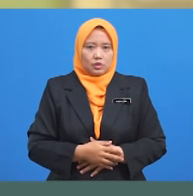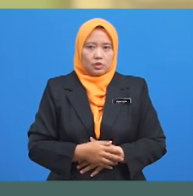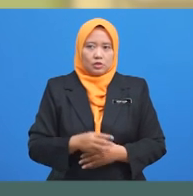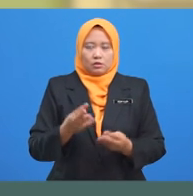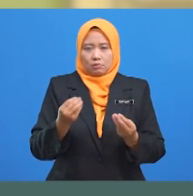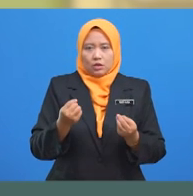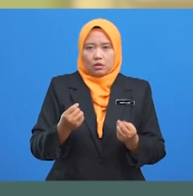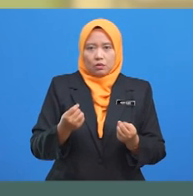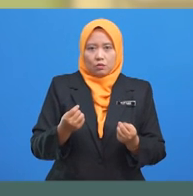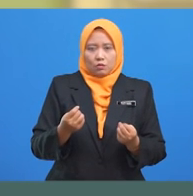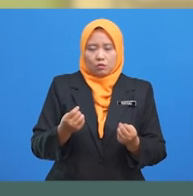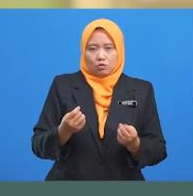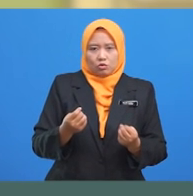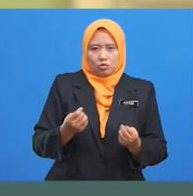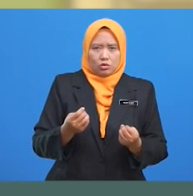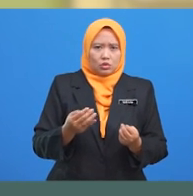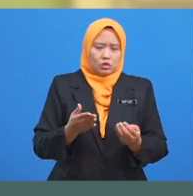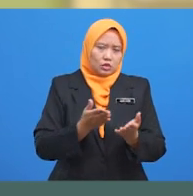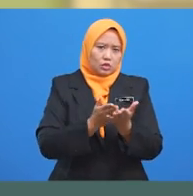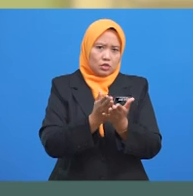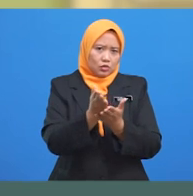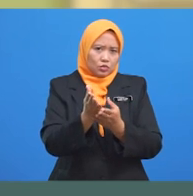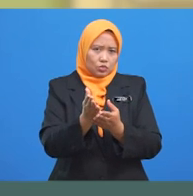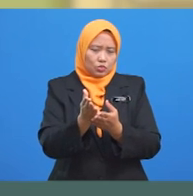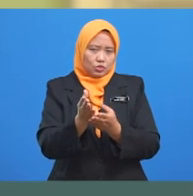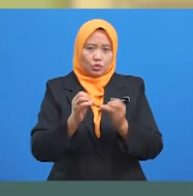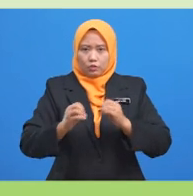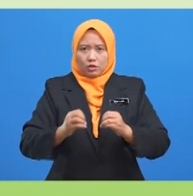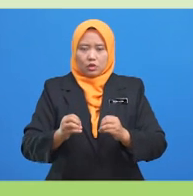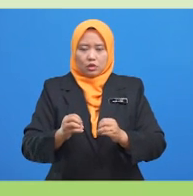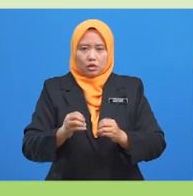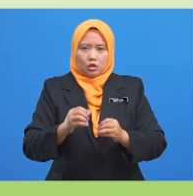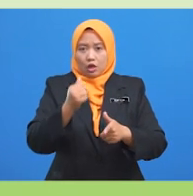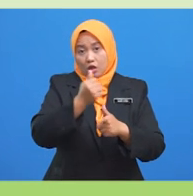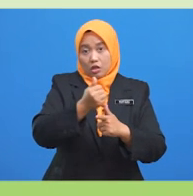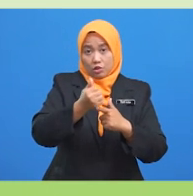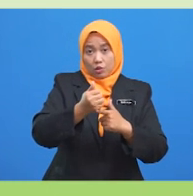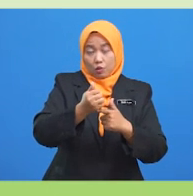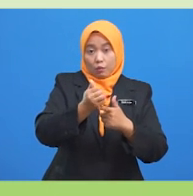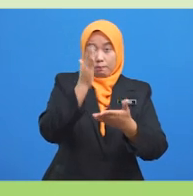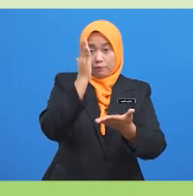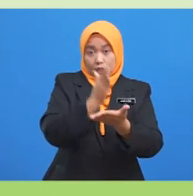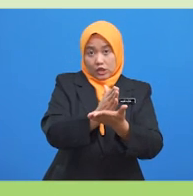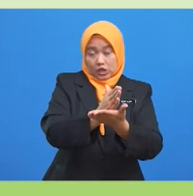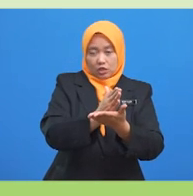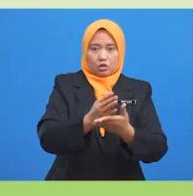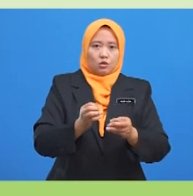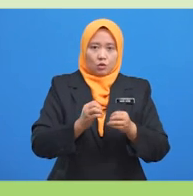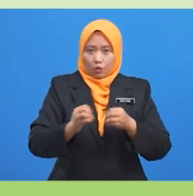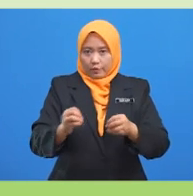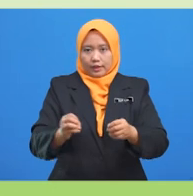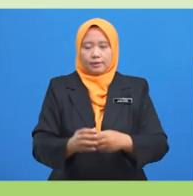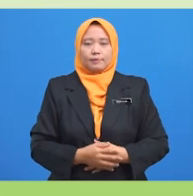ada hendak teruskan operasi atau berhenti operasi. Situasi pertama ialah